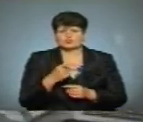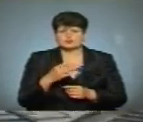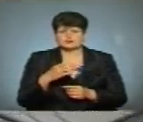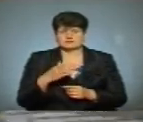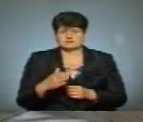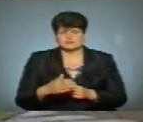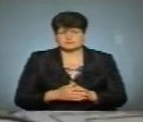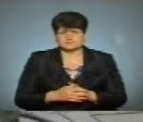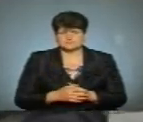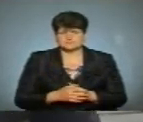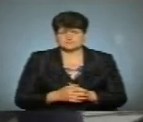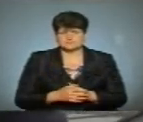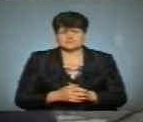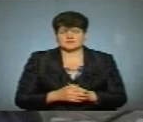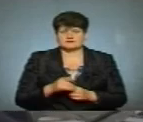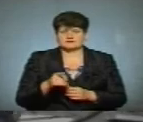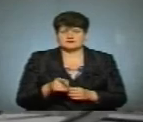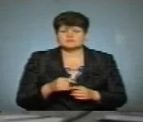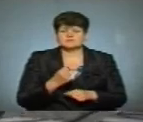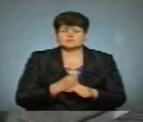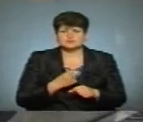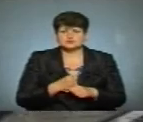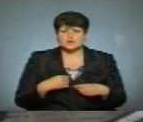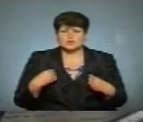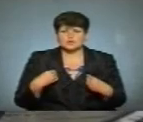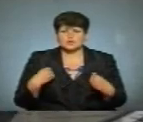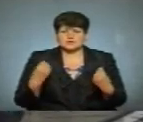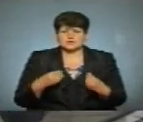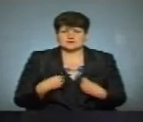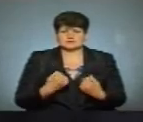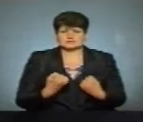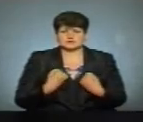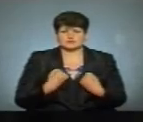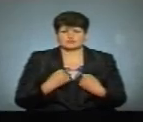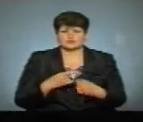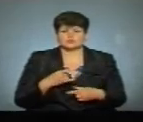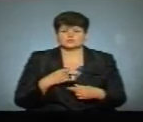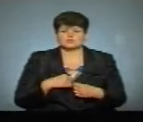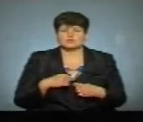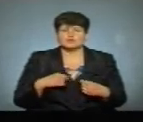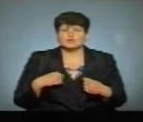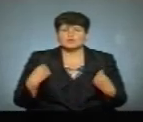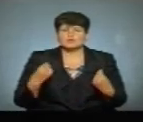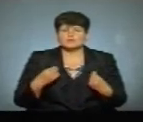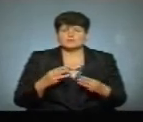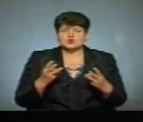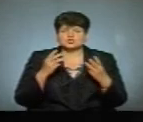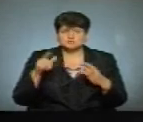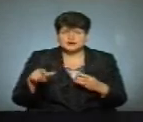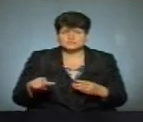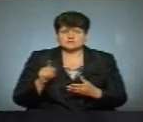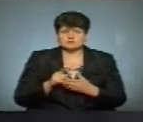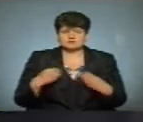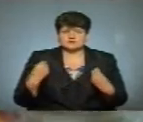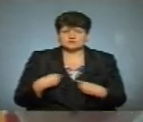доброволець Олександр Стомарівський. Він відпрацьовує одягання захисного костюму. Пожежник повинен одіти свою форму за